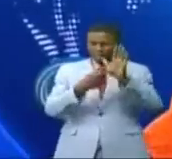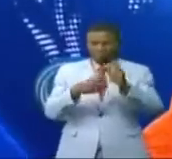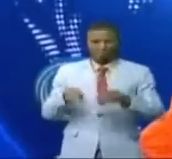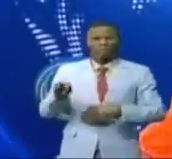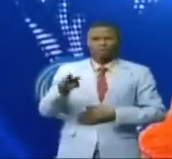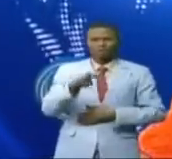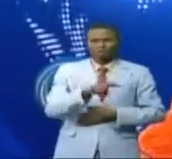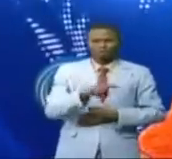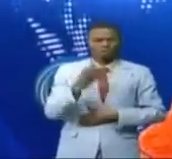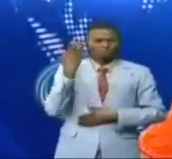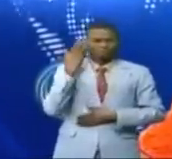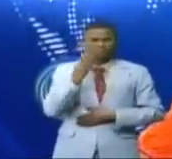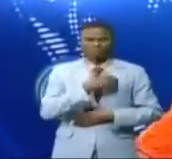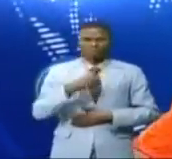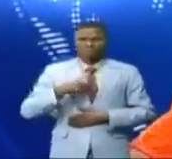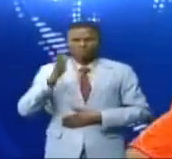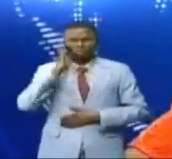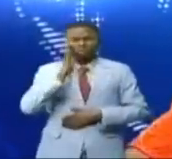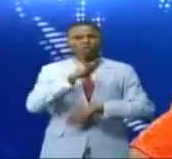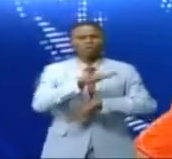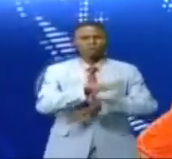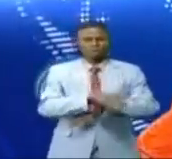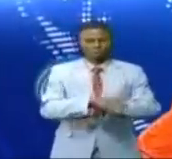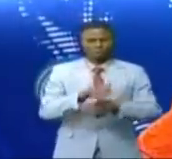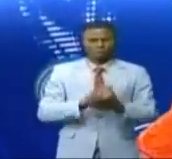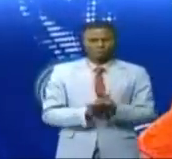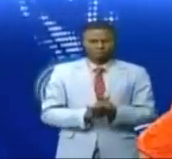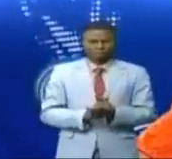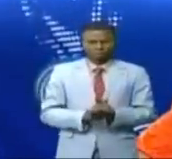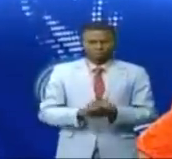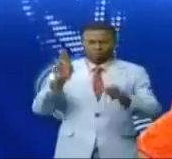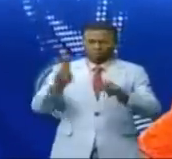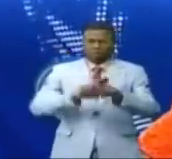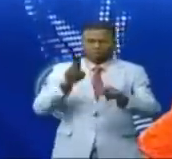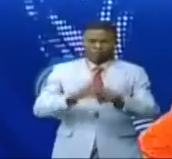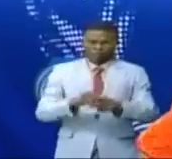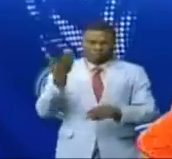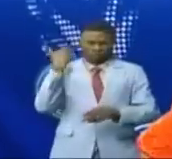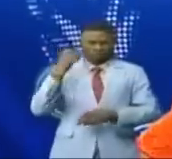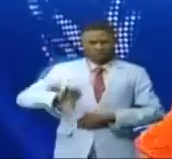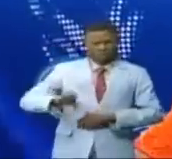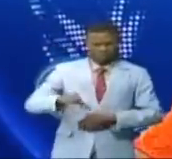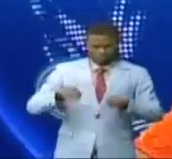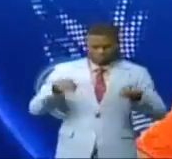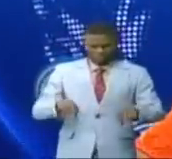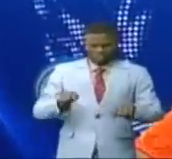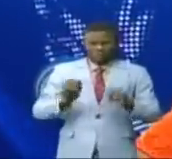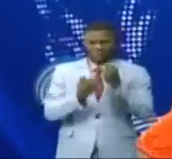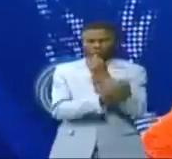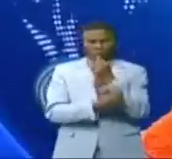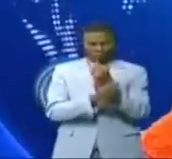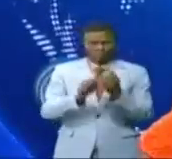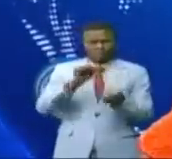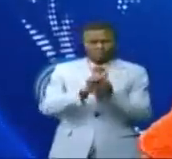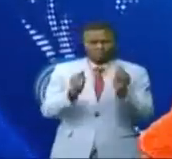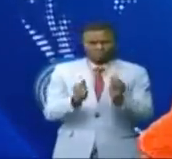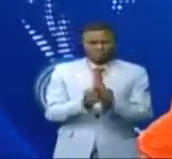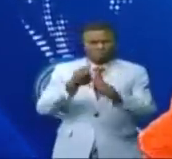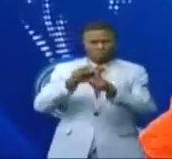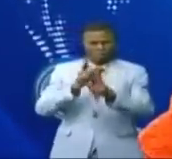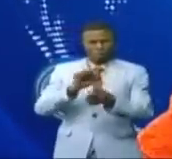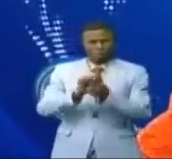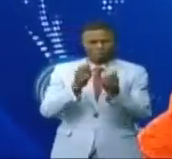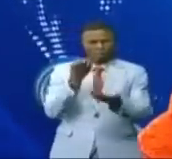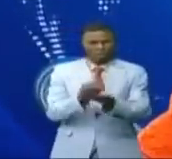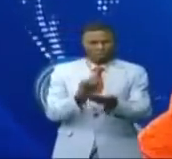mesdames et messieurs bonsoir l'exploitation des hydrocarbures en rdc et d'autres sujets relevant du domaine économique